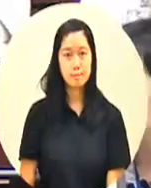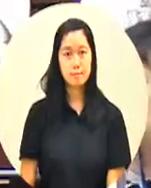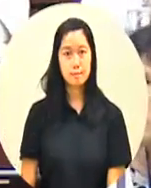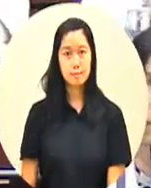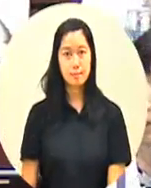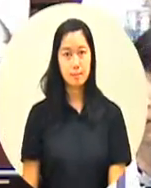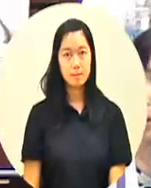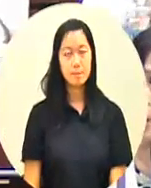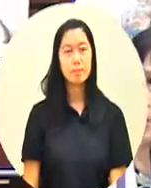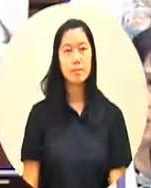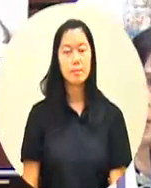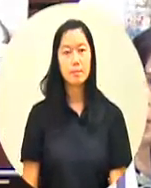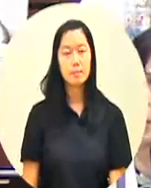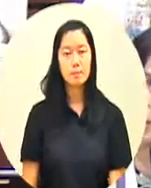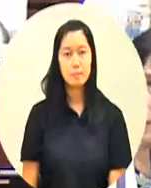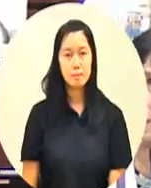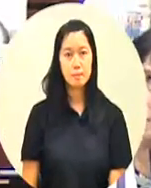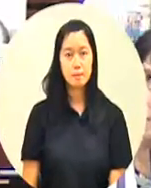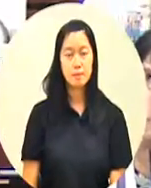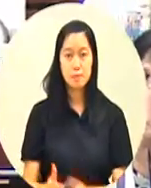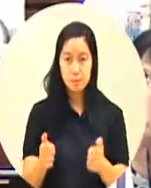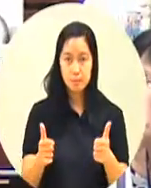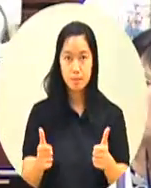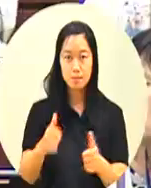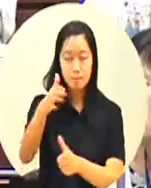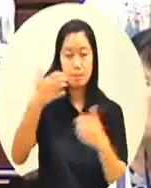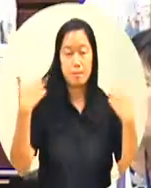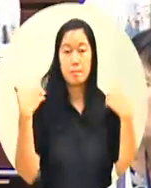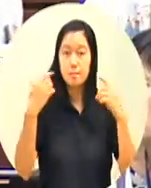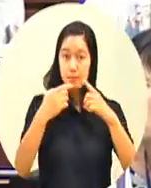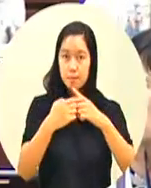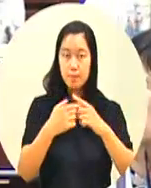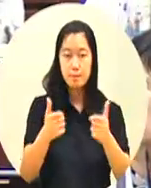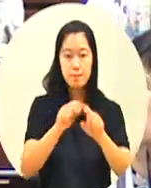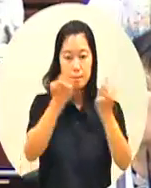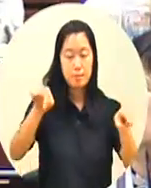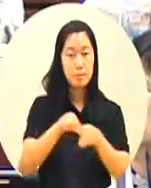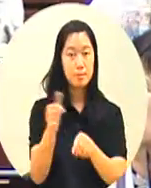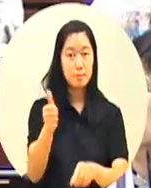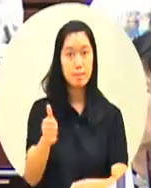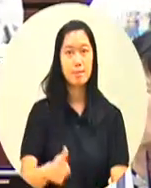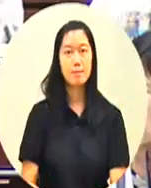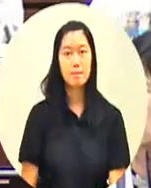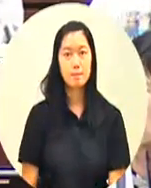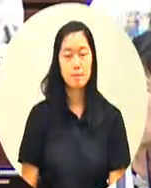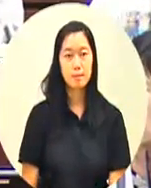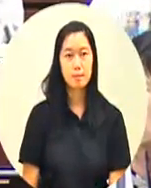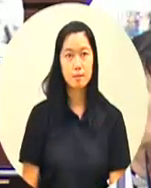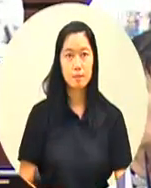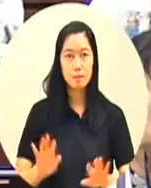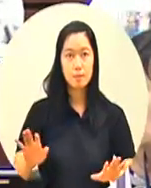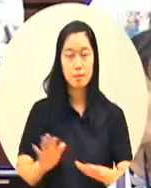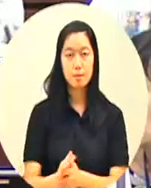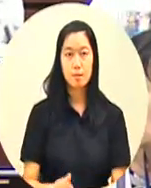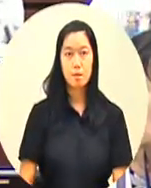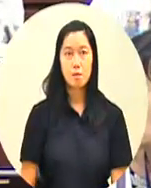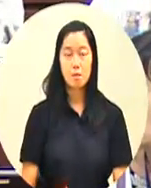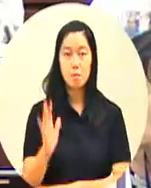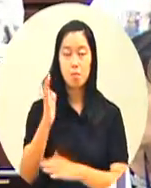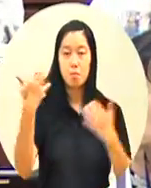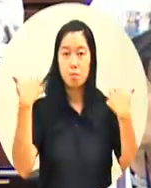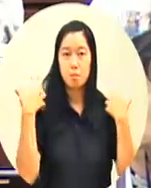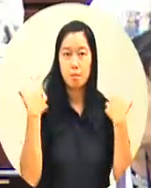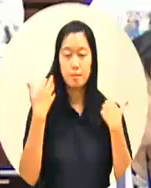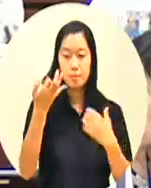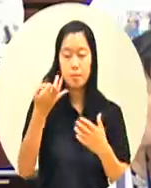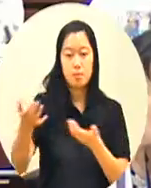哎，谢谢赵局长，还有谢谢张议员哦。现在的统筹分税、分配税的